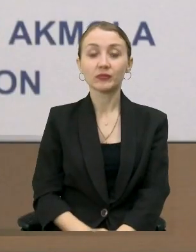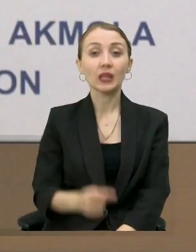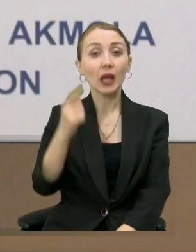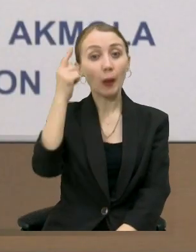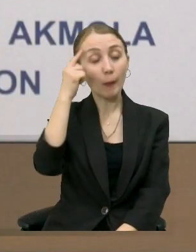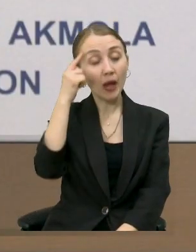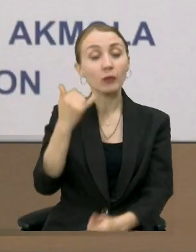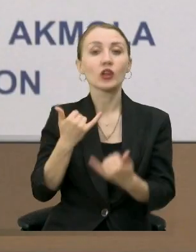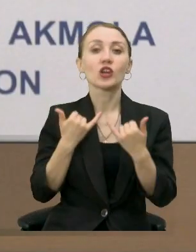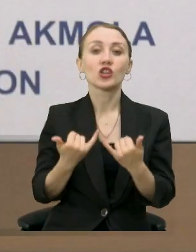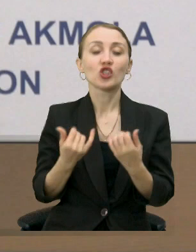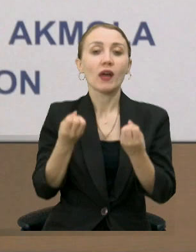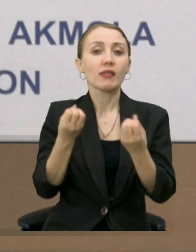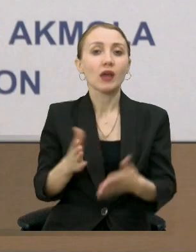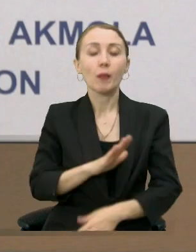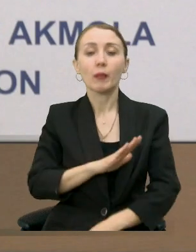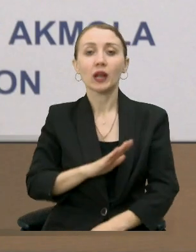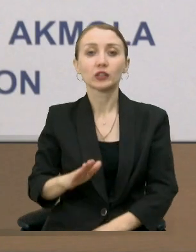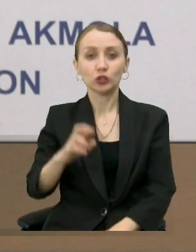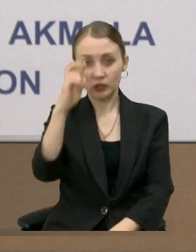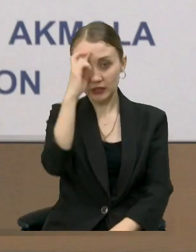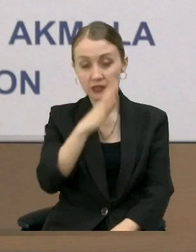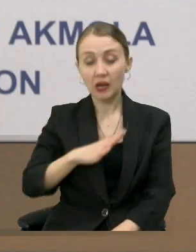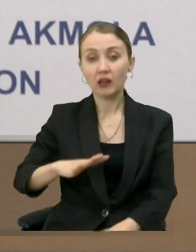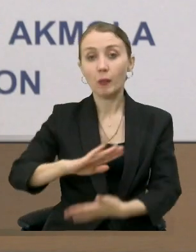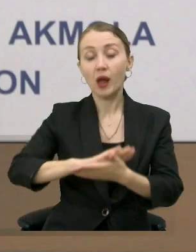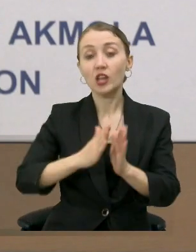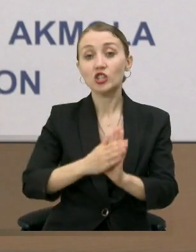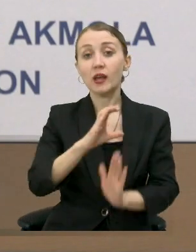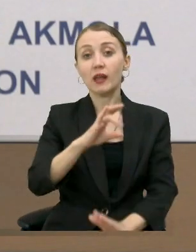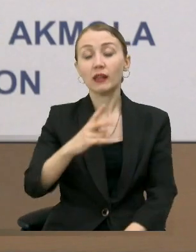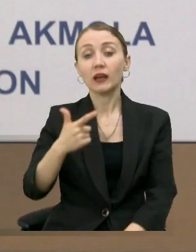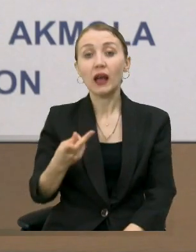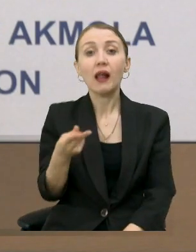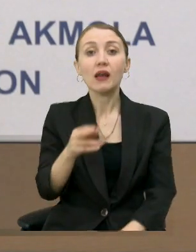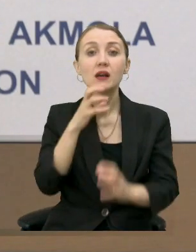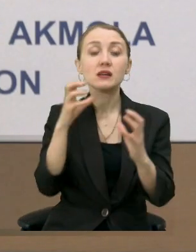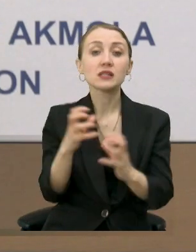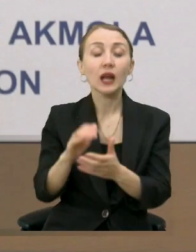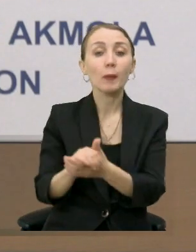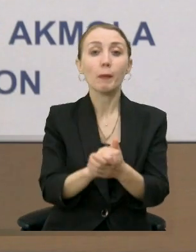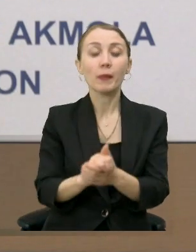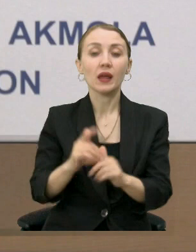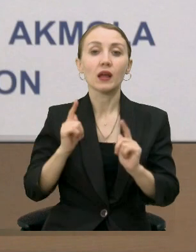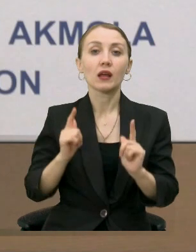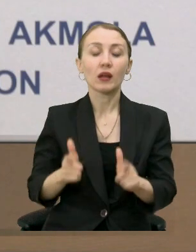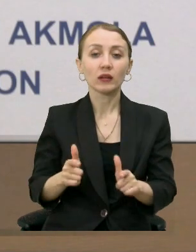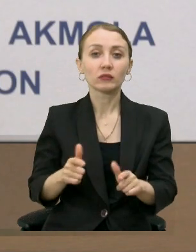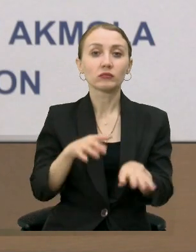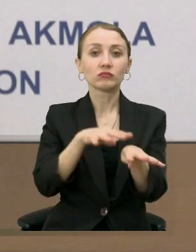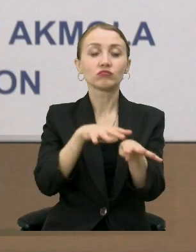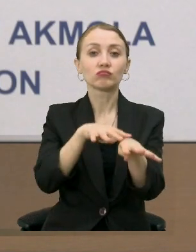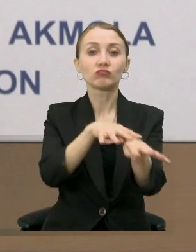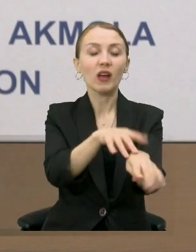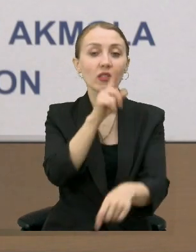непростую геополитическую обстановку в странах СНГ и целом мире, для сохранения мира и согласия в регионе шествия бессмертного полка не